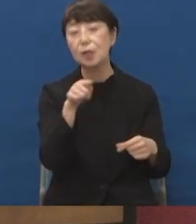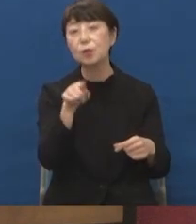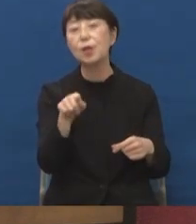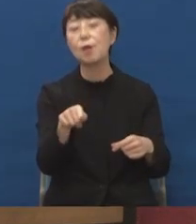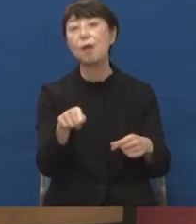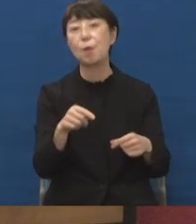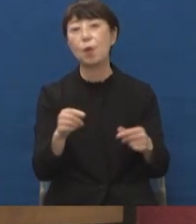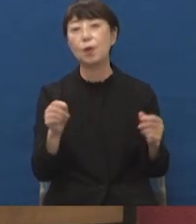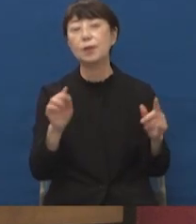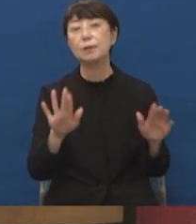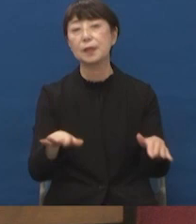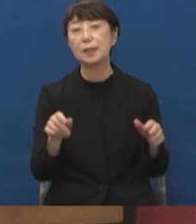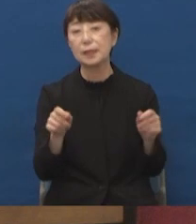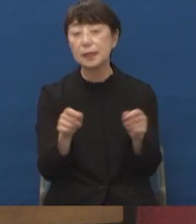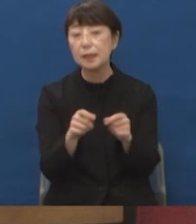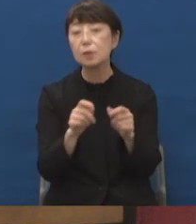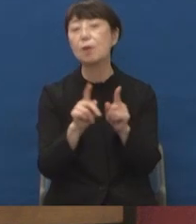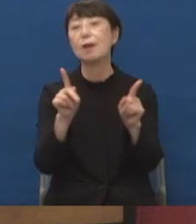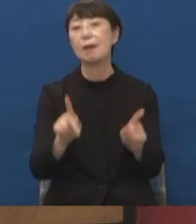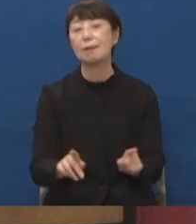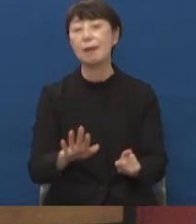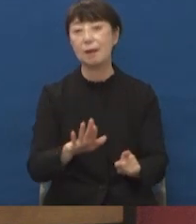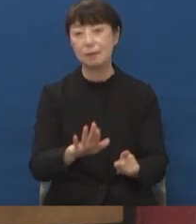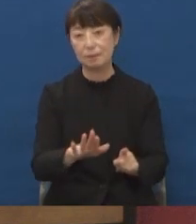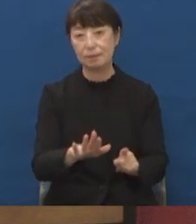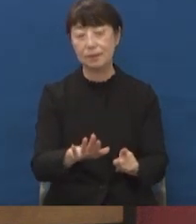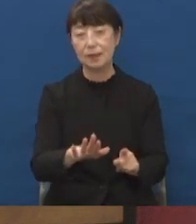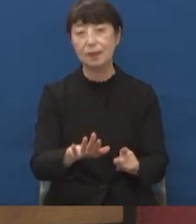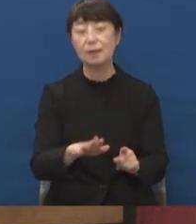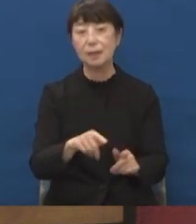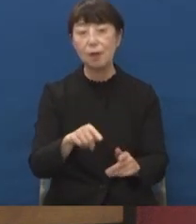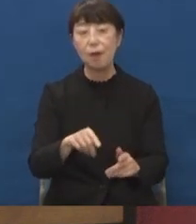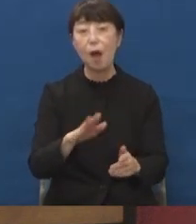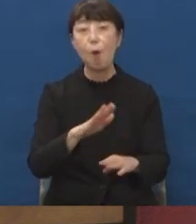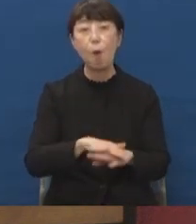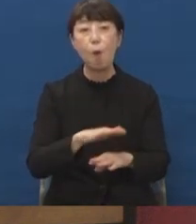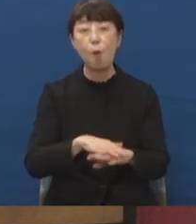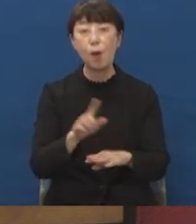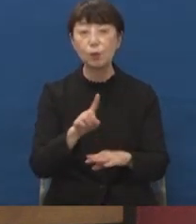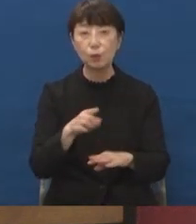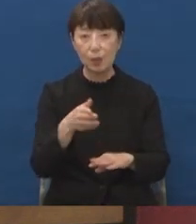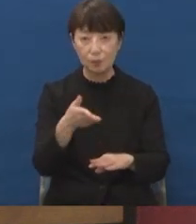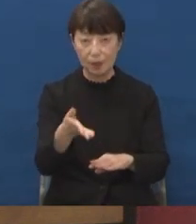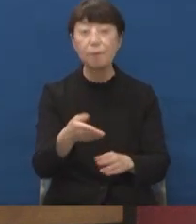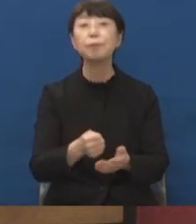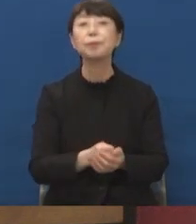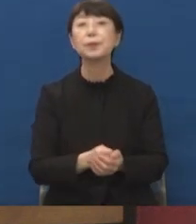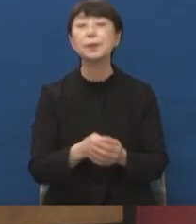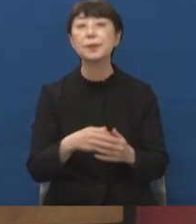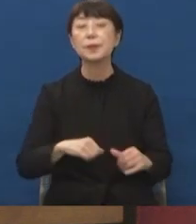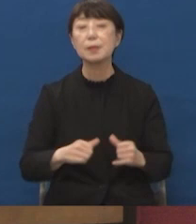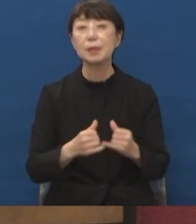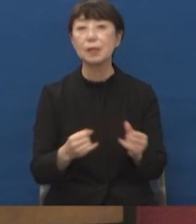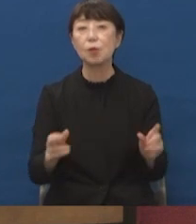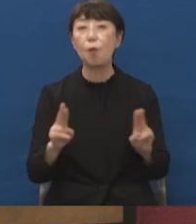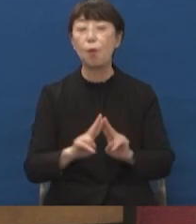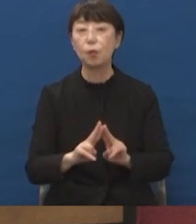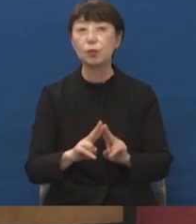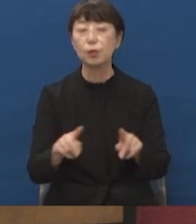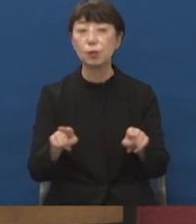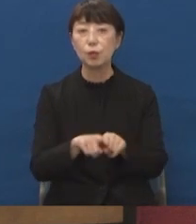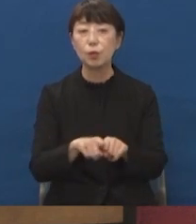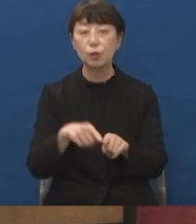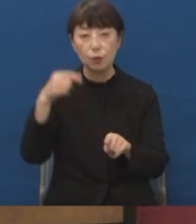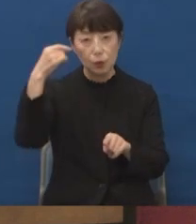です。それでは解決策はどうあるべきでしょうか。自民党などの共同提案である意見書